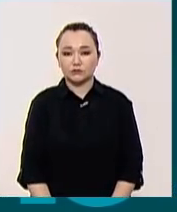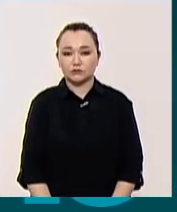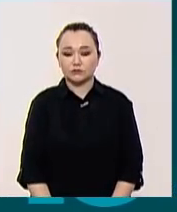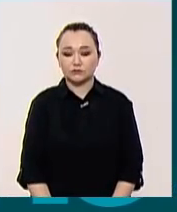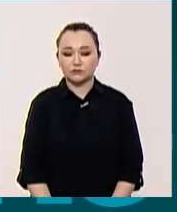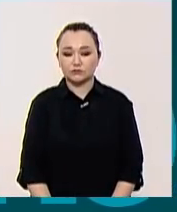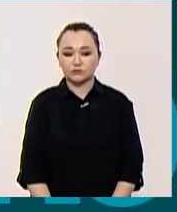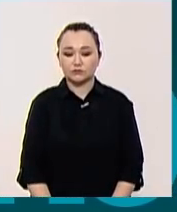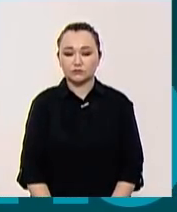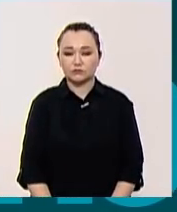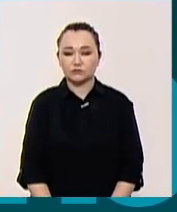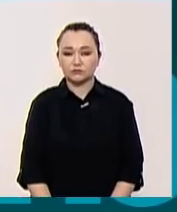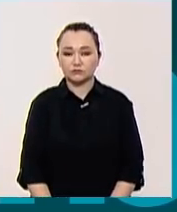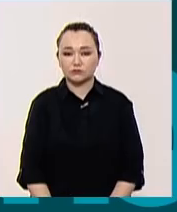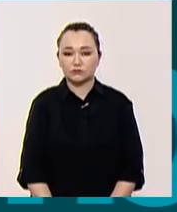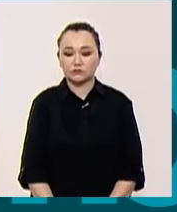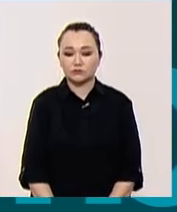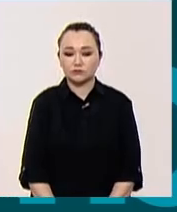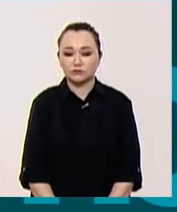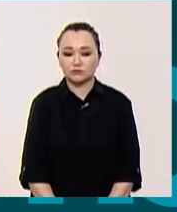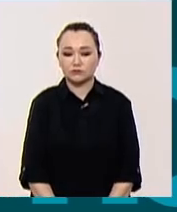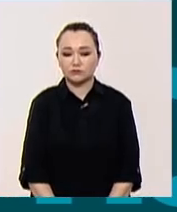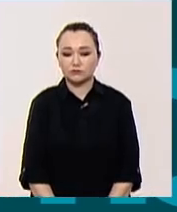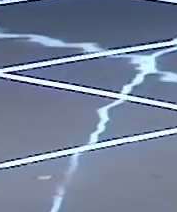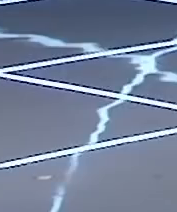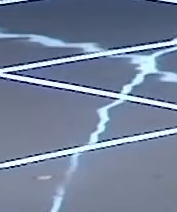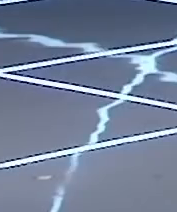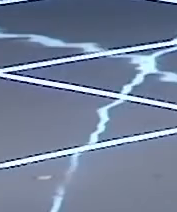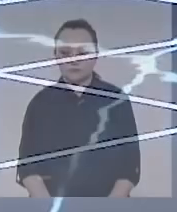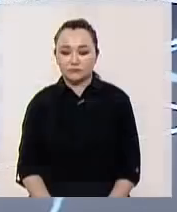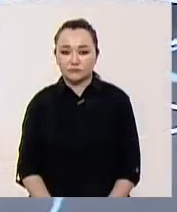Нұрболат Жаңабекұлы, Думан Сүлейменов, Информ бюро, Алматы.